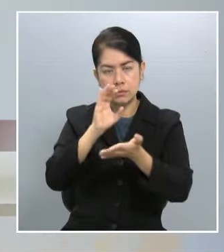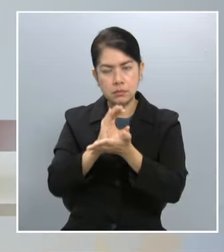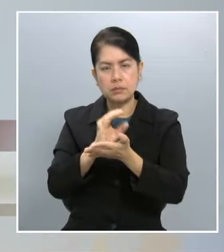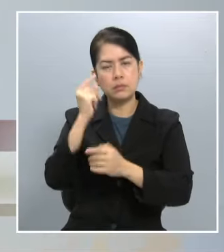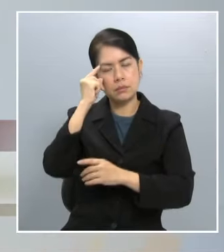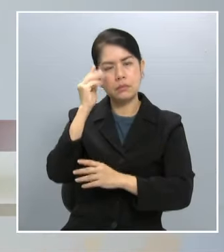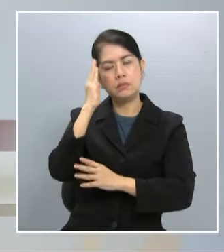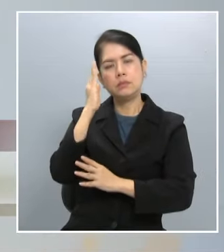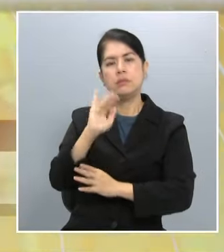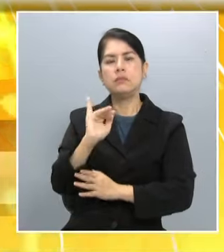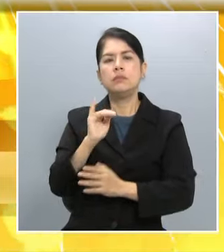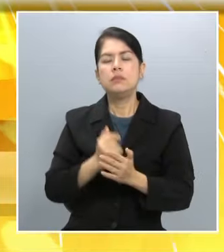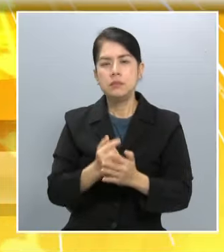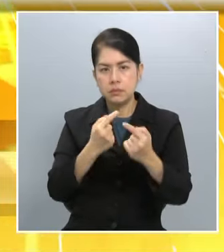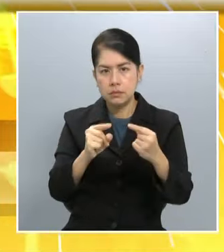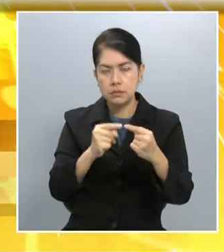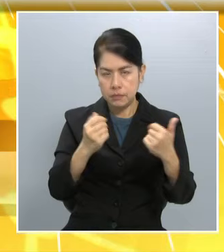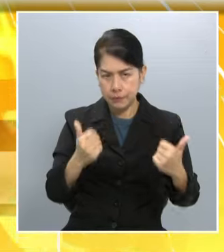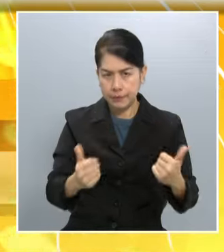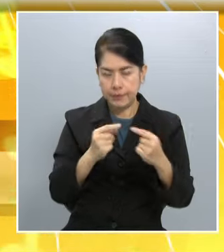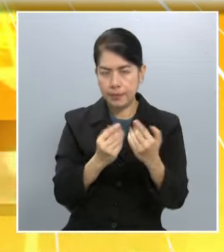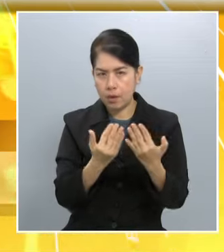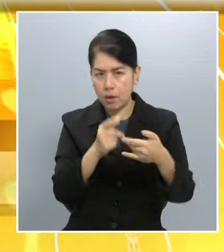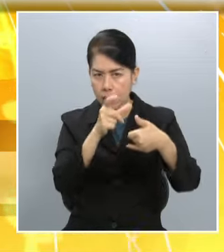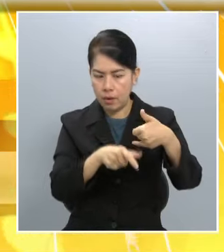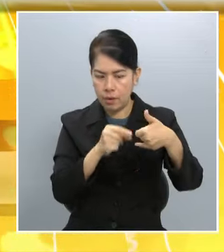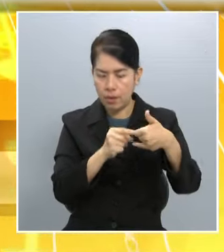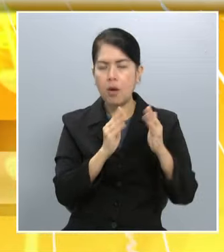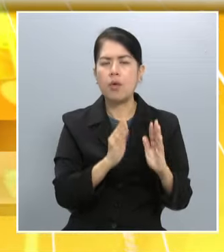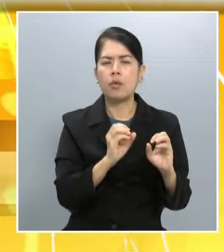ทษเดี๋ยวต้องหาตัวครูคือต้องตามข่าวนะครูเนี่ยต้อง